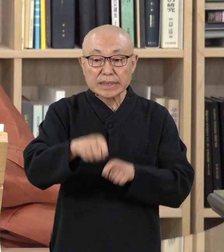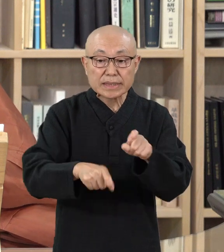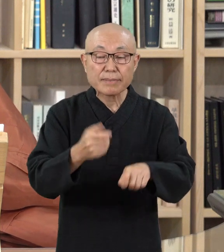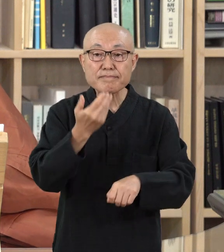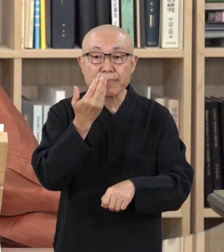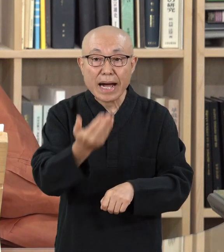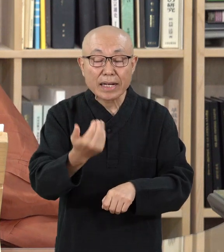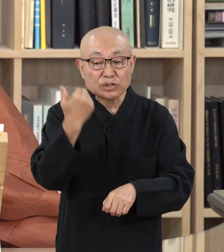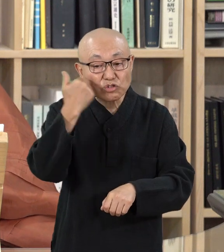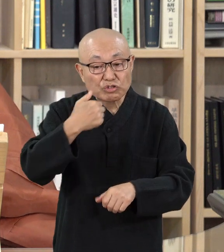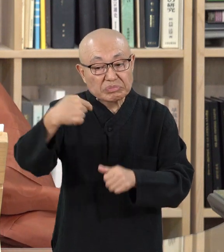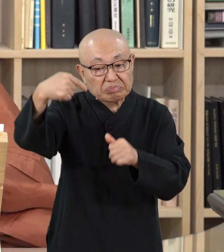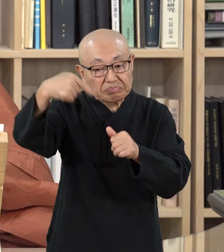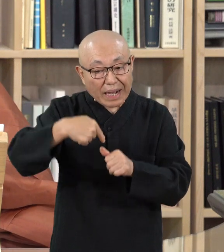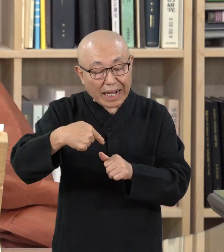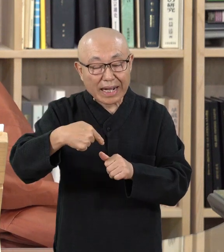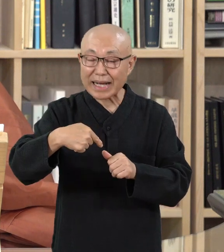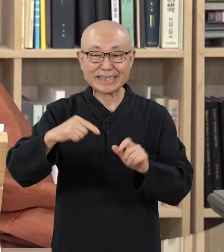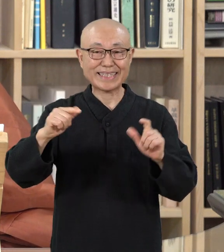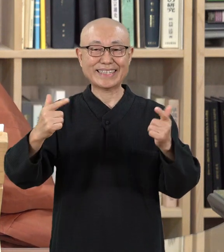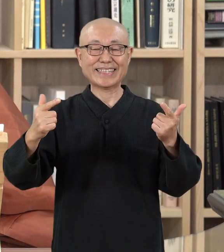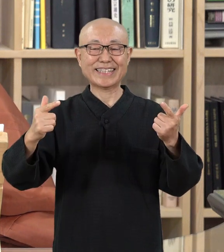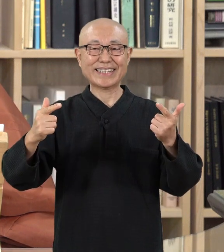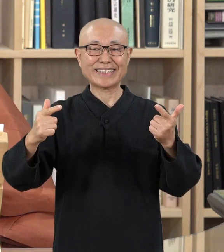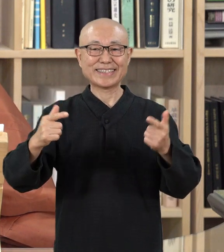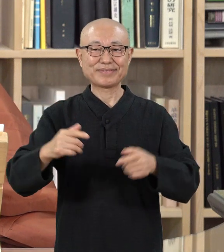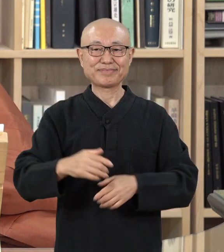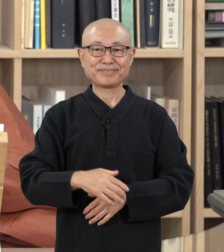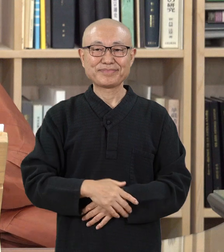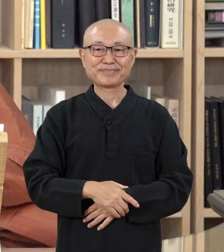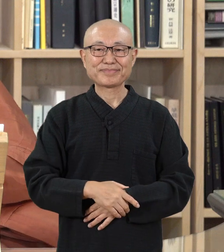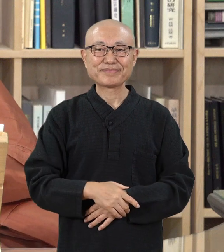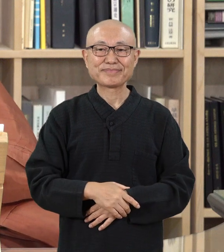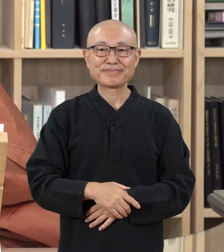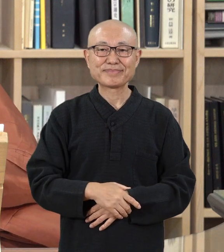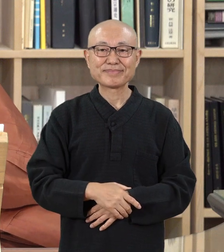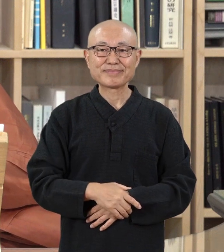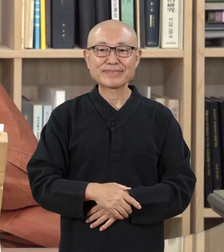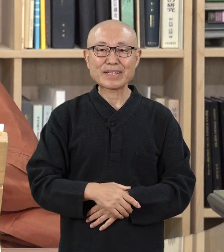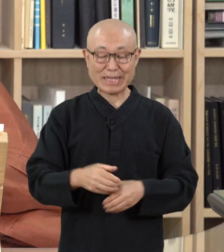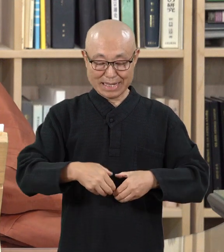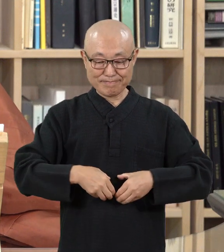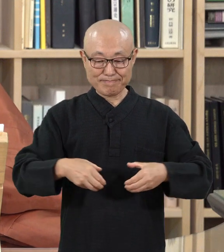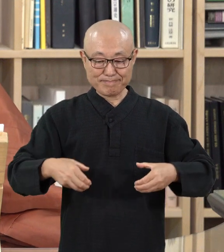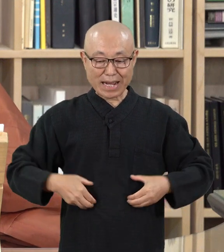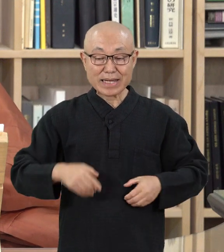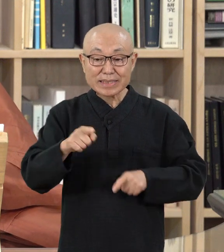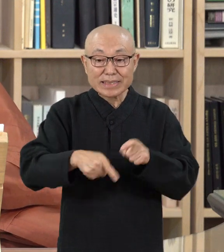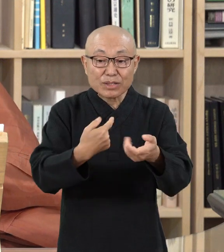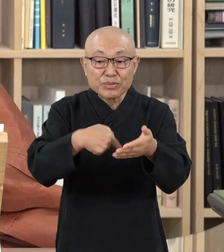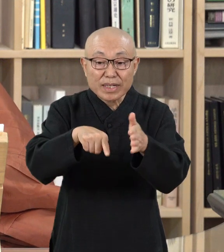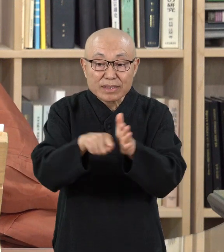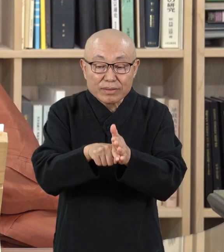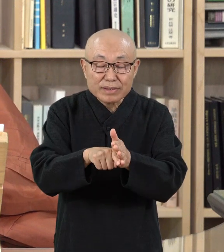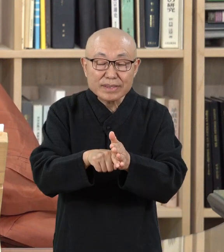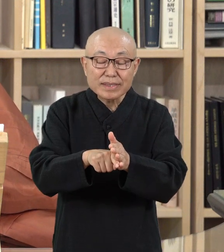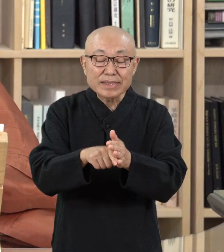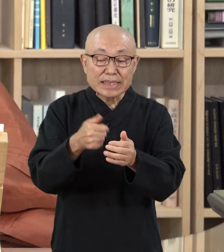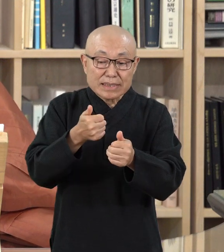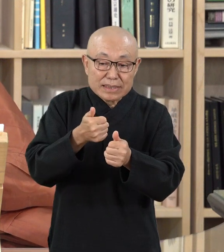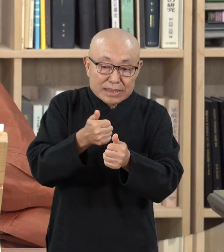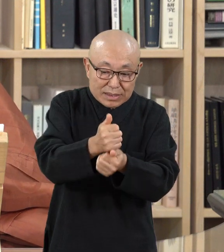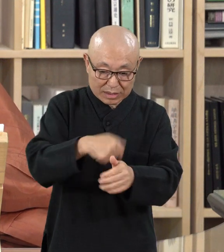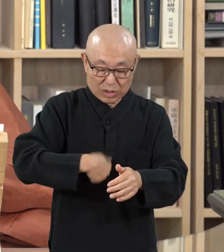것이지 남의 힘에 의존해서 되는 것이 아니다 해서 인을 구현하기 위해서는 극기복례하라